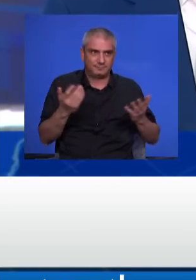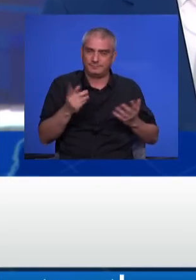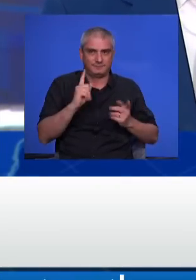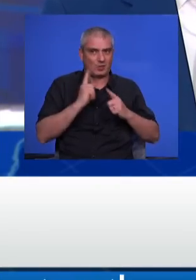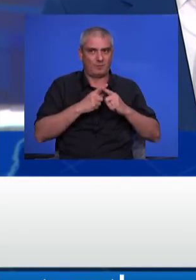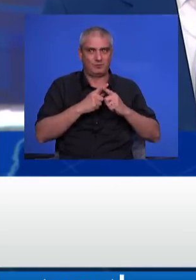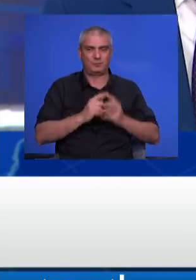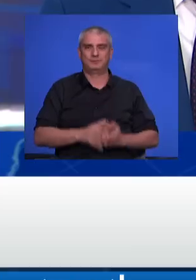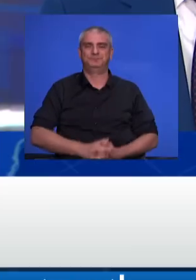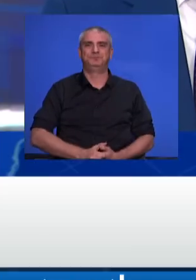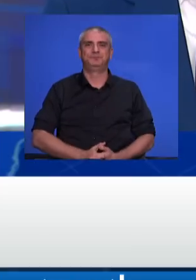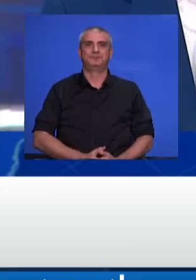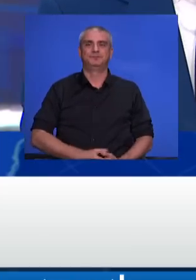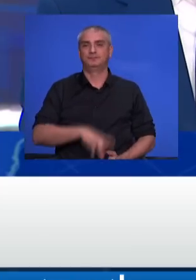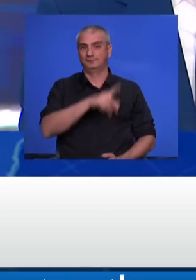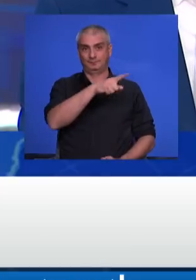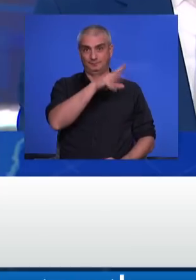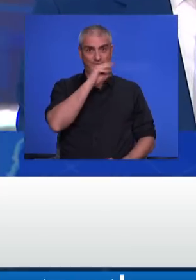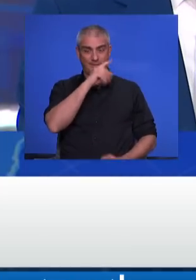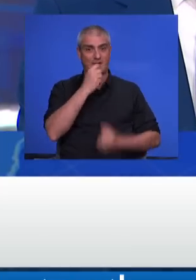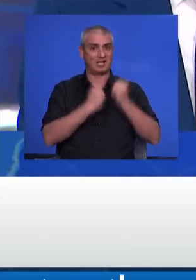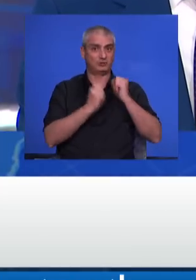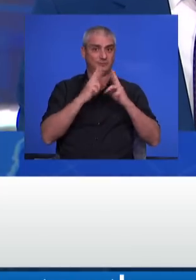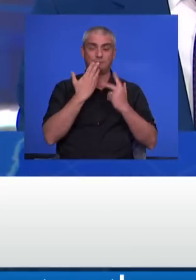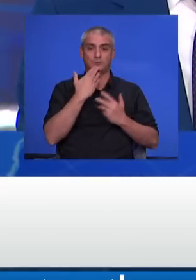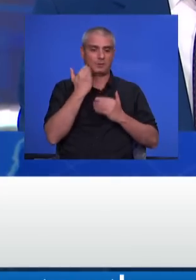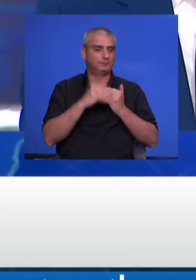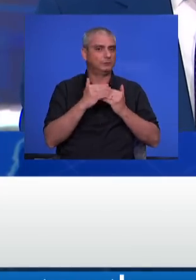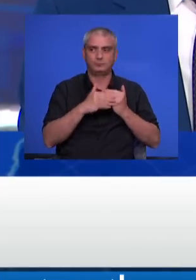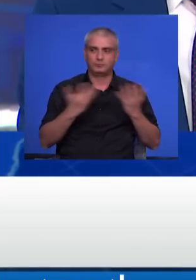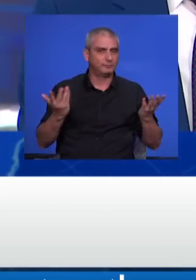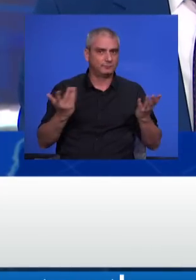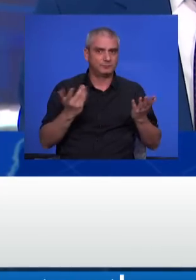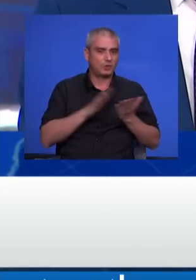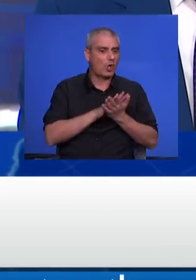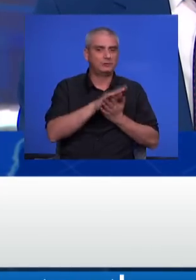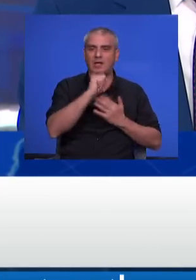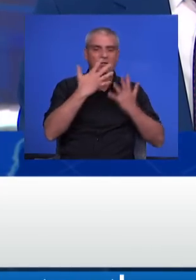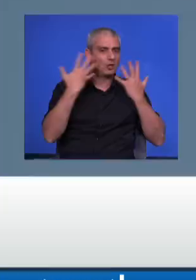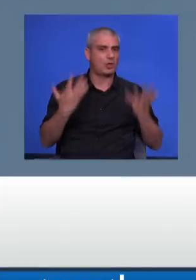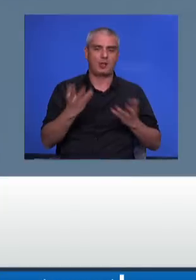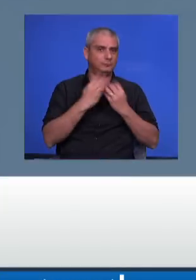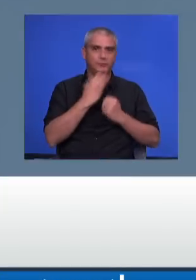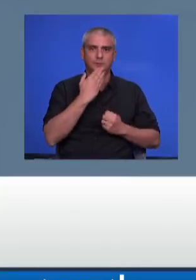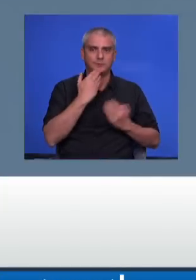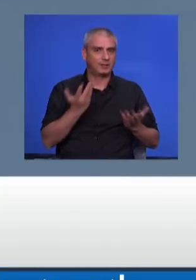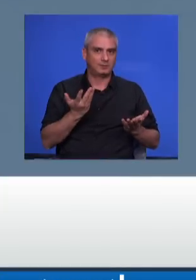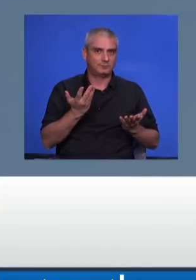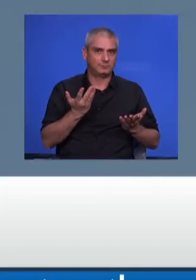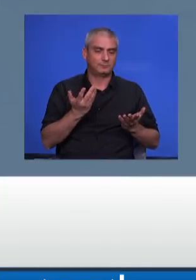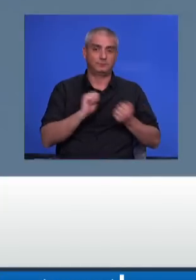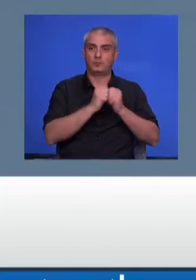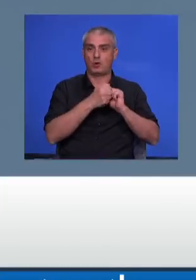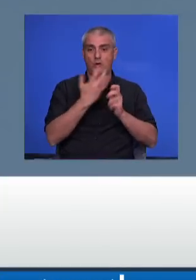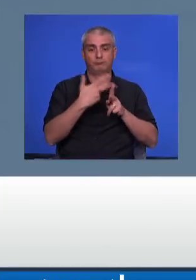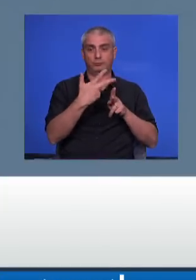משהו. ואגב, מיכל, כן. מדבר על הקשיים של הציבור הישראלי בסוף, בסוף, בסוף, הרי ההוצאה הכבדה ביותר של משפחה ישראלית היא או